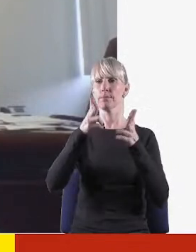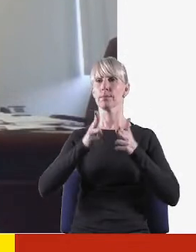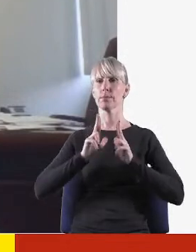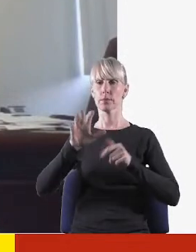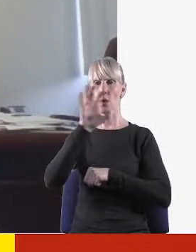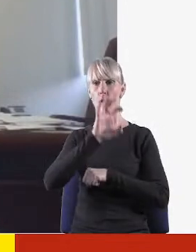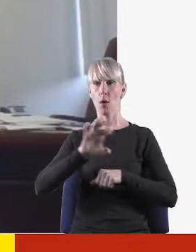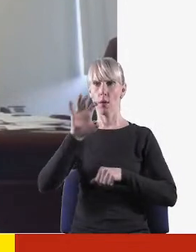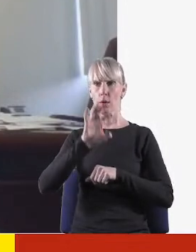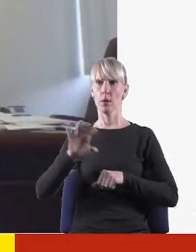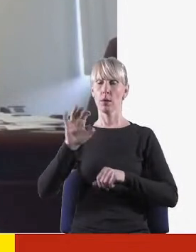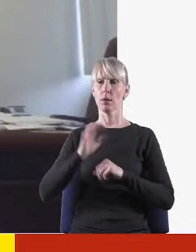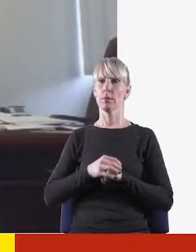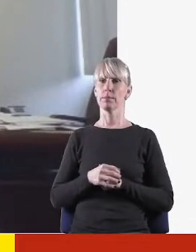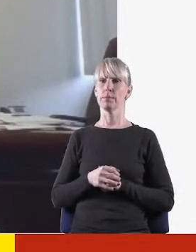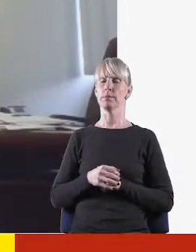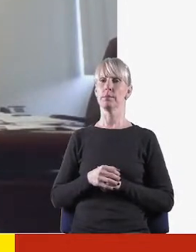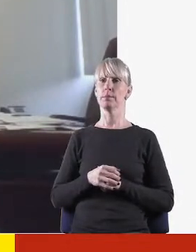obserwacyjnych, poziom